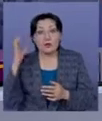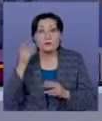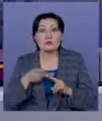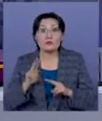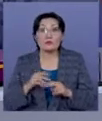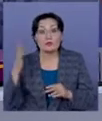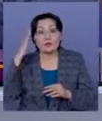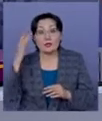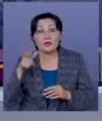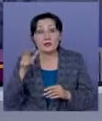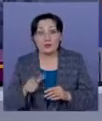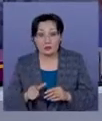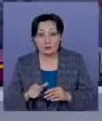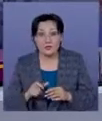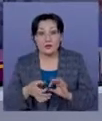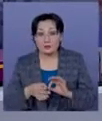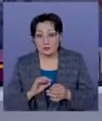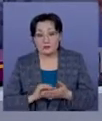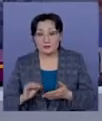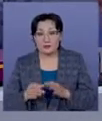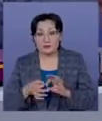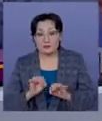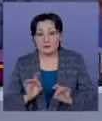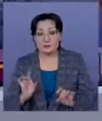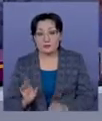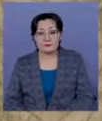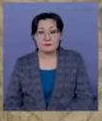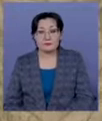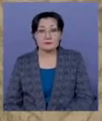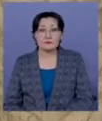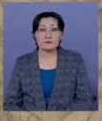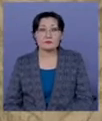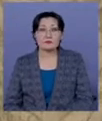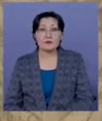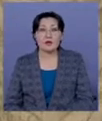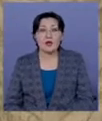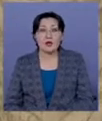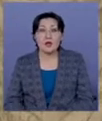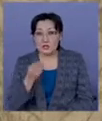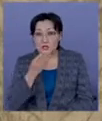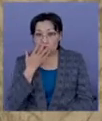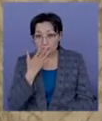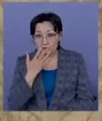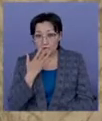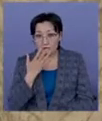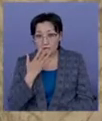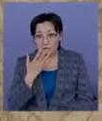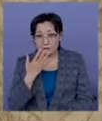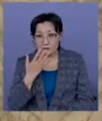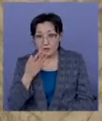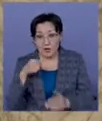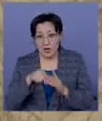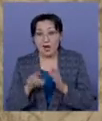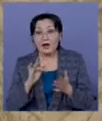ұрған талантты бала туралы тілшіміз Асылбек Тойбек айтып берсін. Ал Жапония туралы білесің бе,